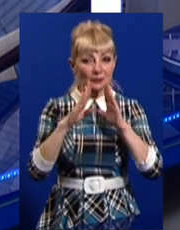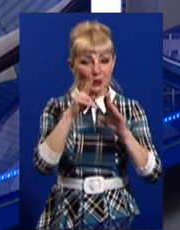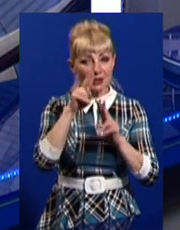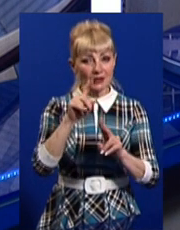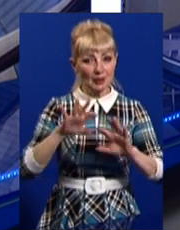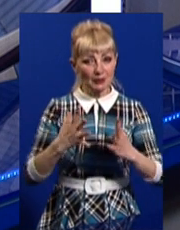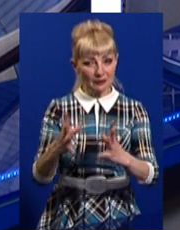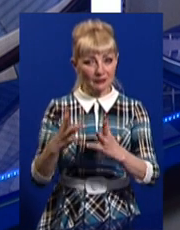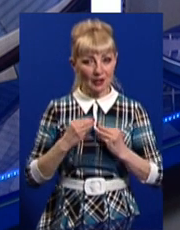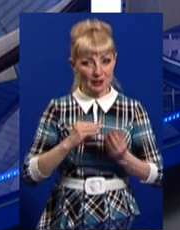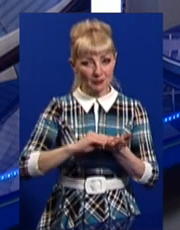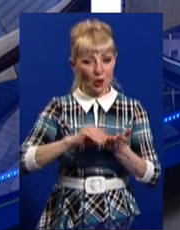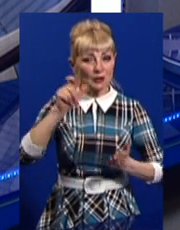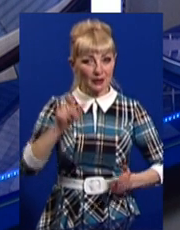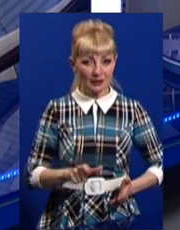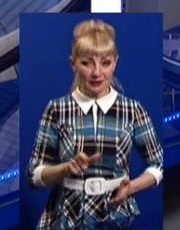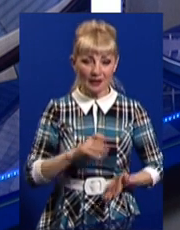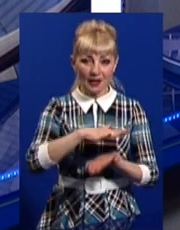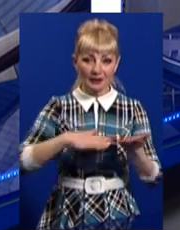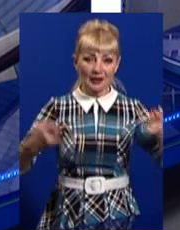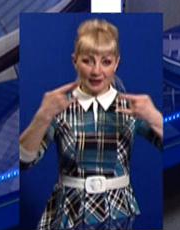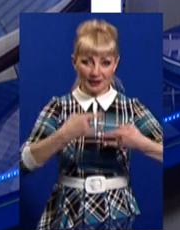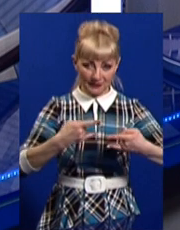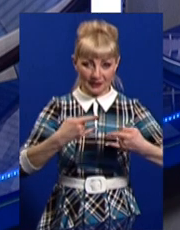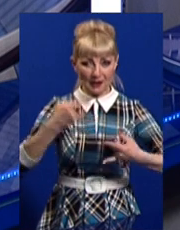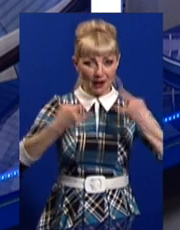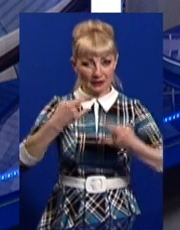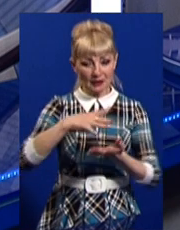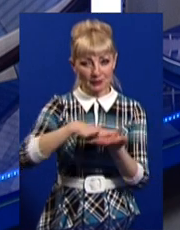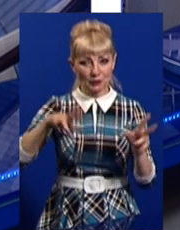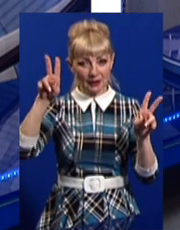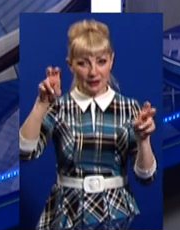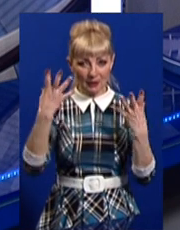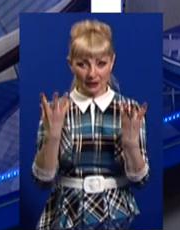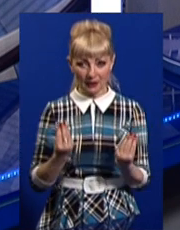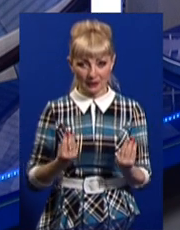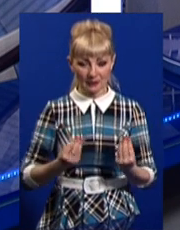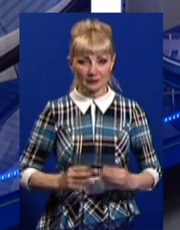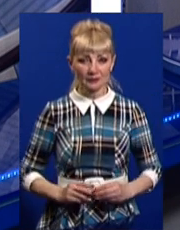за подіями разом із нашими кореспондентами. Далі ефір телеканалу продовжить програма «Тема дня».